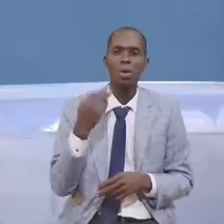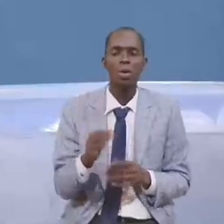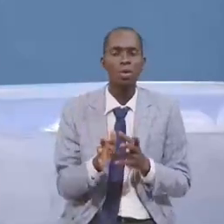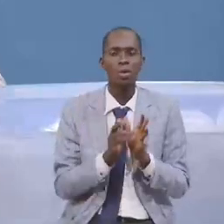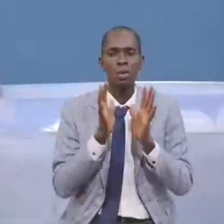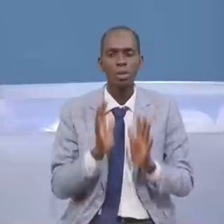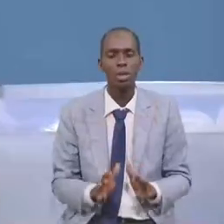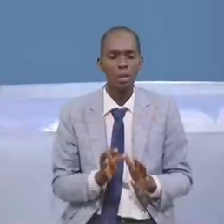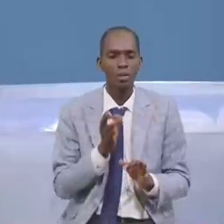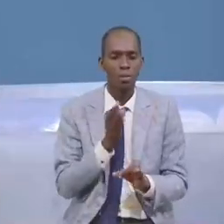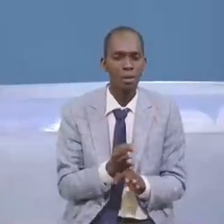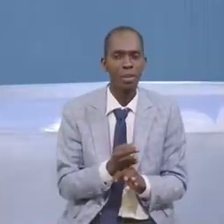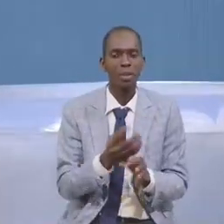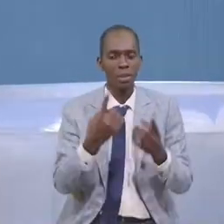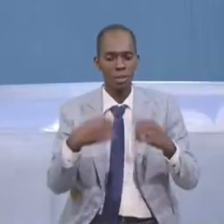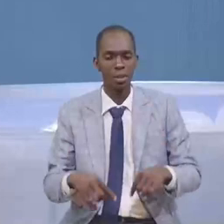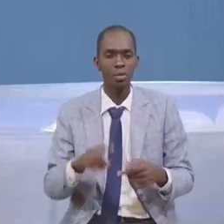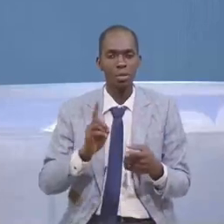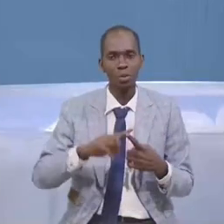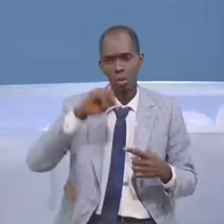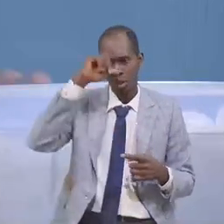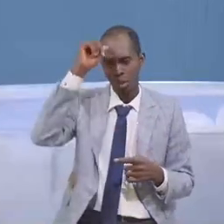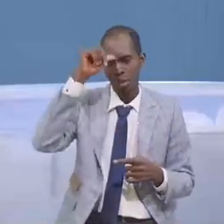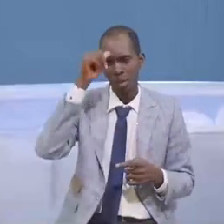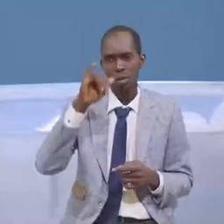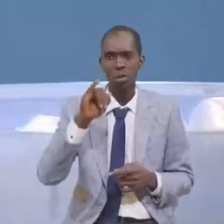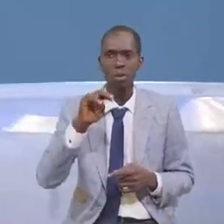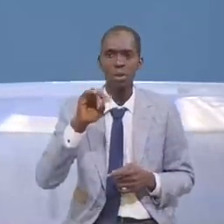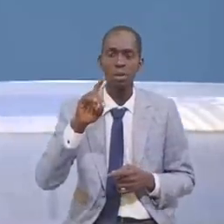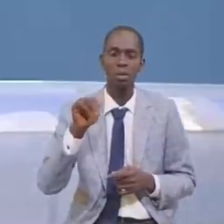Est-ce que vous avez lu l'histoire de comment la foi chrétienne est venue dans le monde?